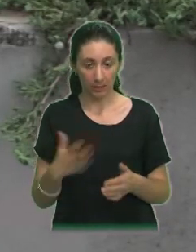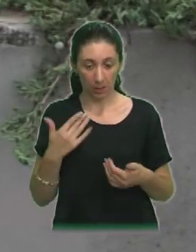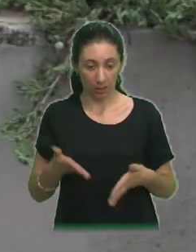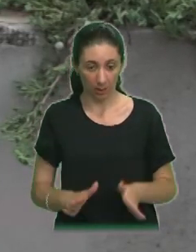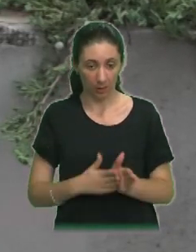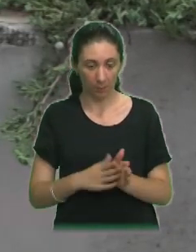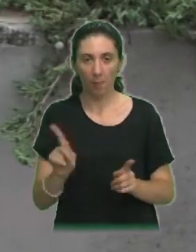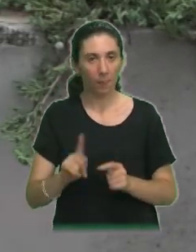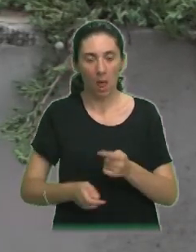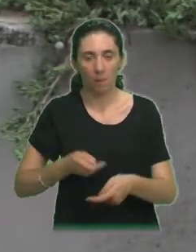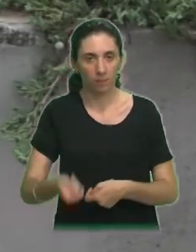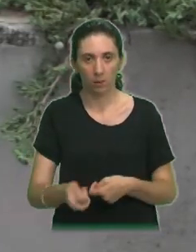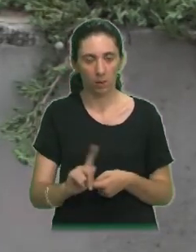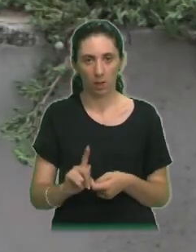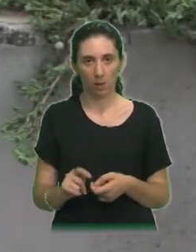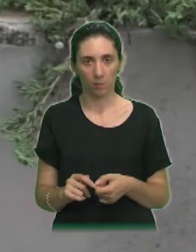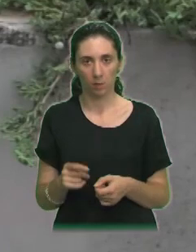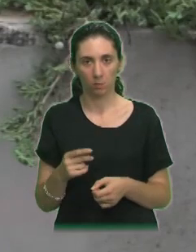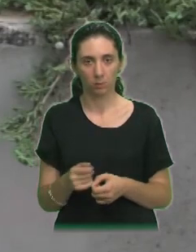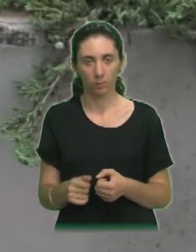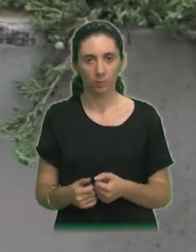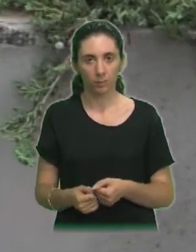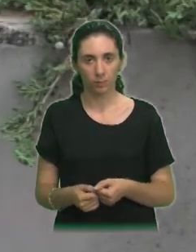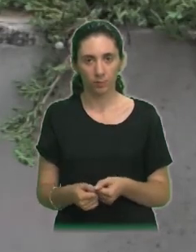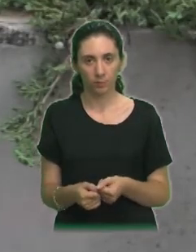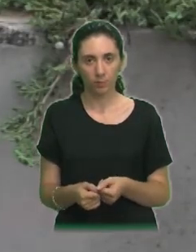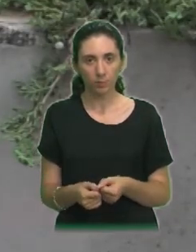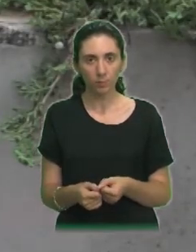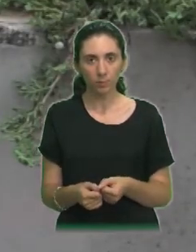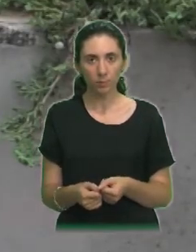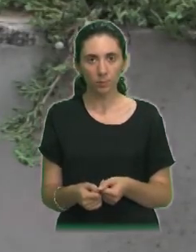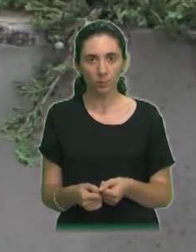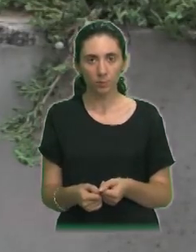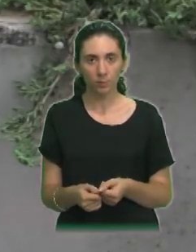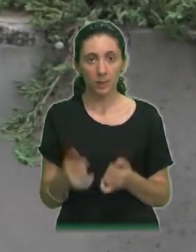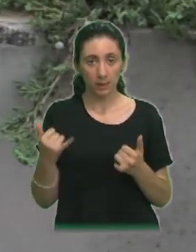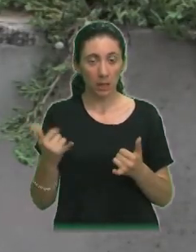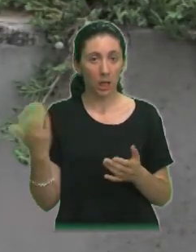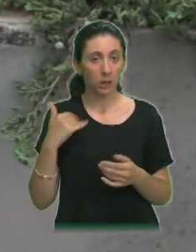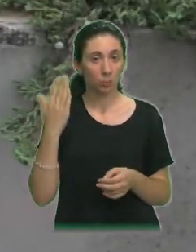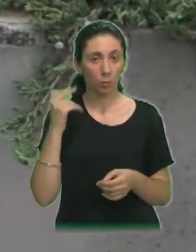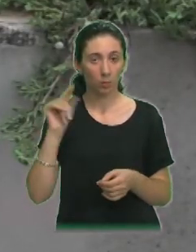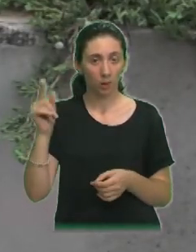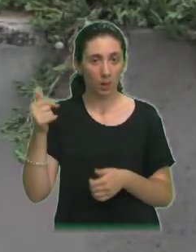niti da imam djecu, niti ne bi oni naslijedili to.